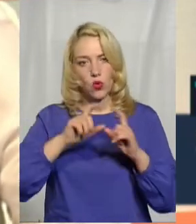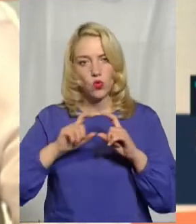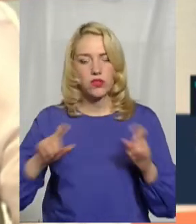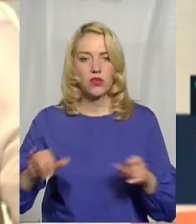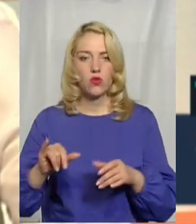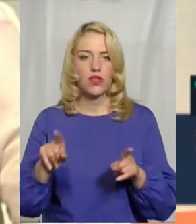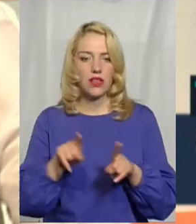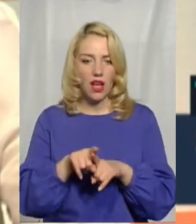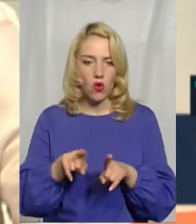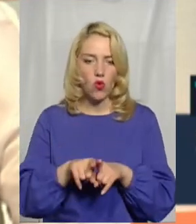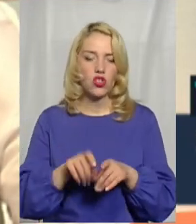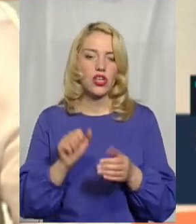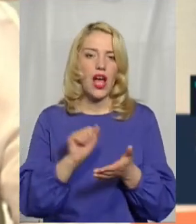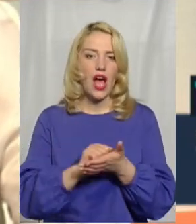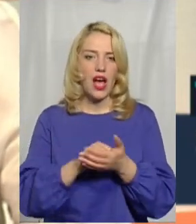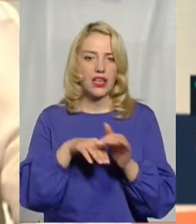і